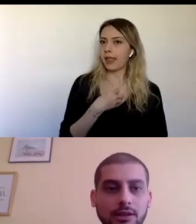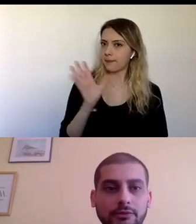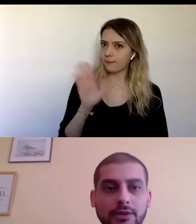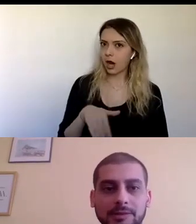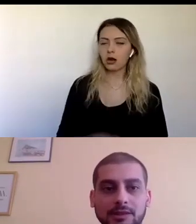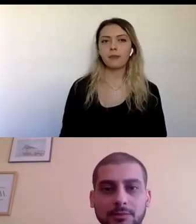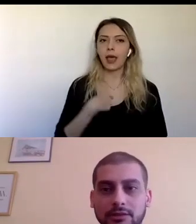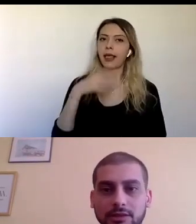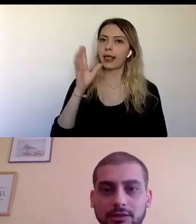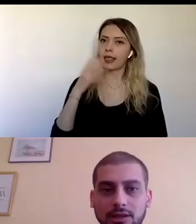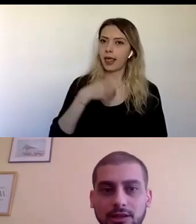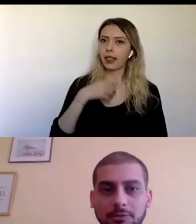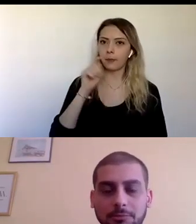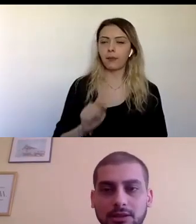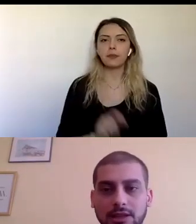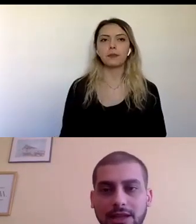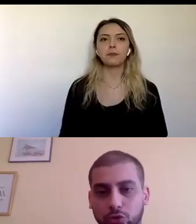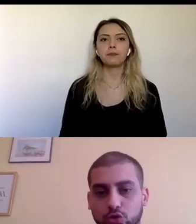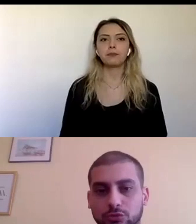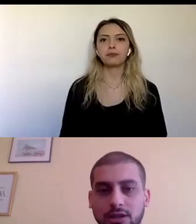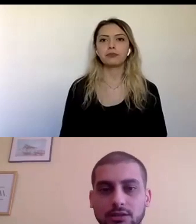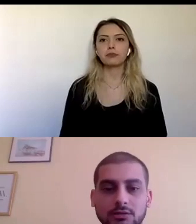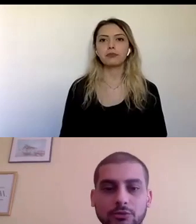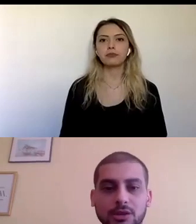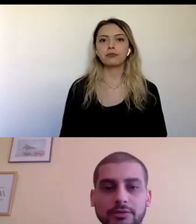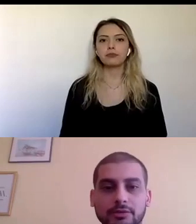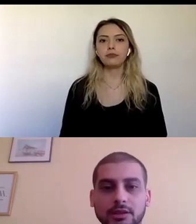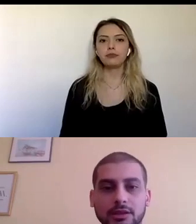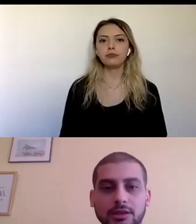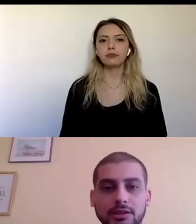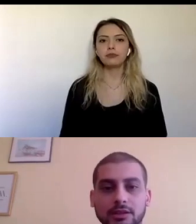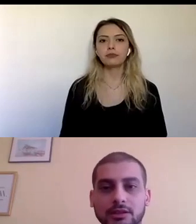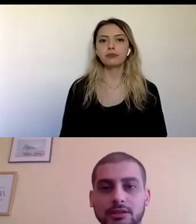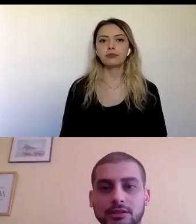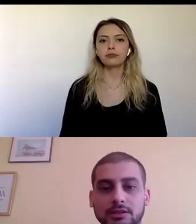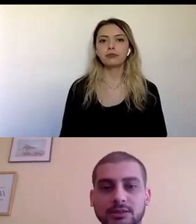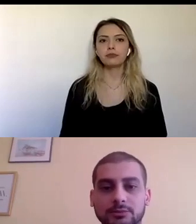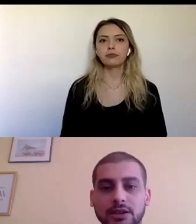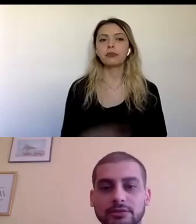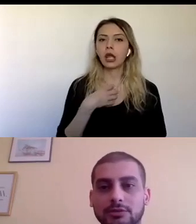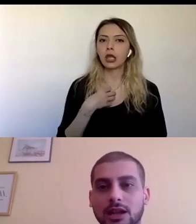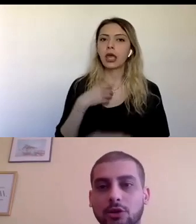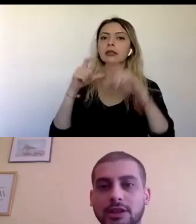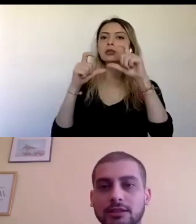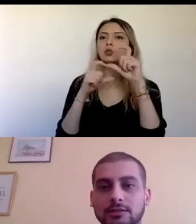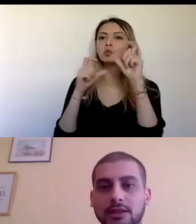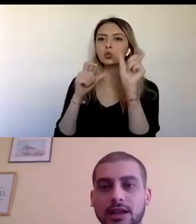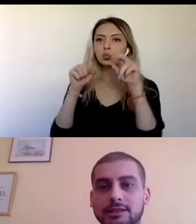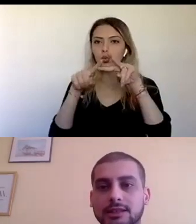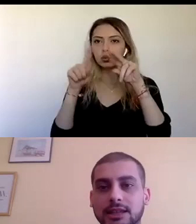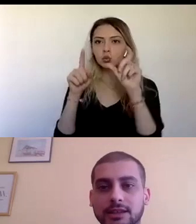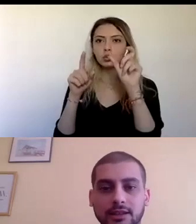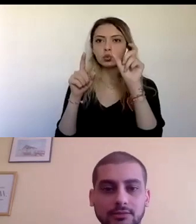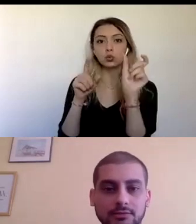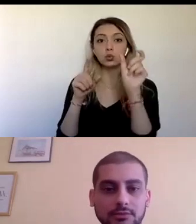Kendi web sitemin adresinde, bir kendi sunucumda böyle bir JIT'im var. Daha özel, daha